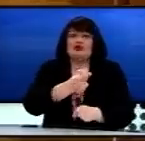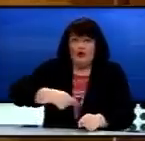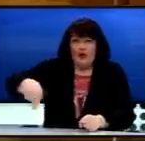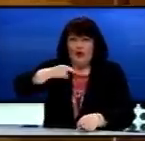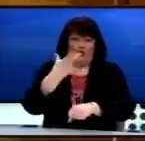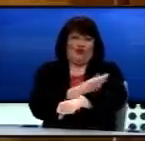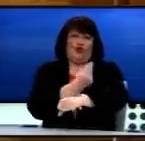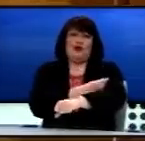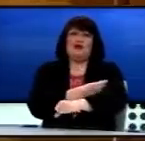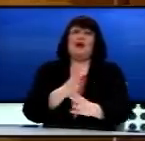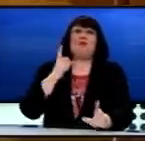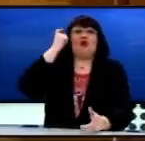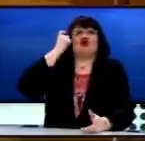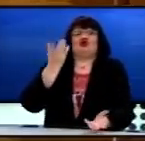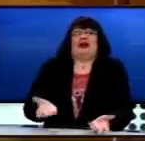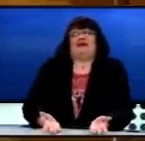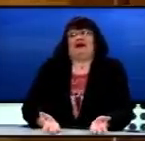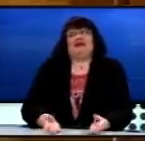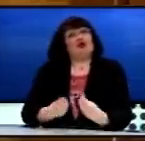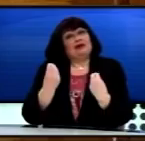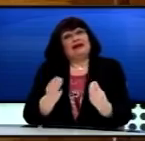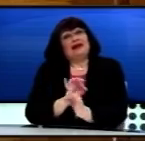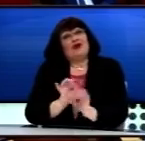Μα τι ωραία! Πώς το σκεφτήκατε αυτό!